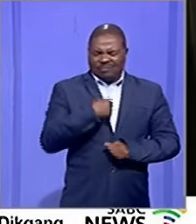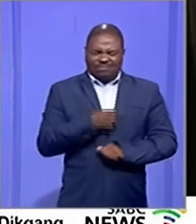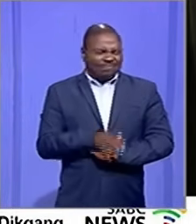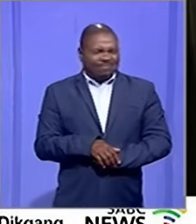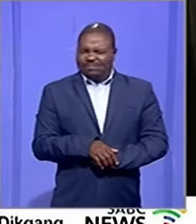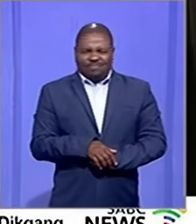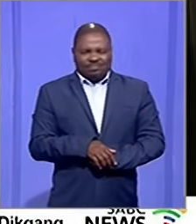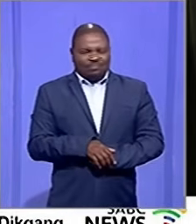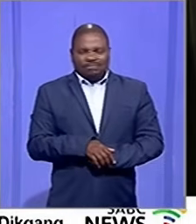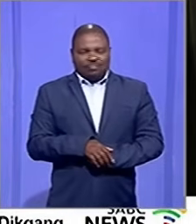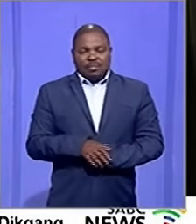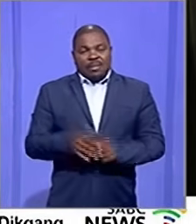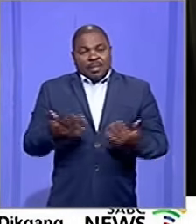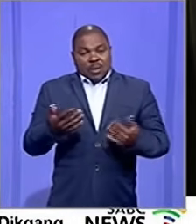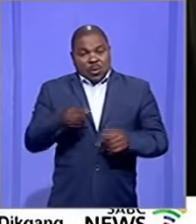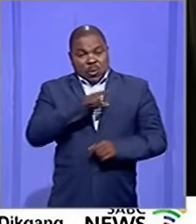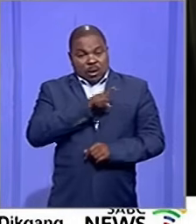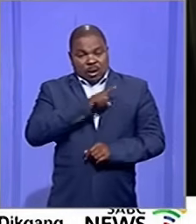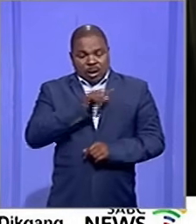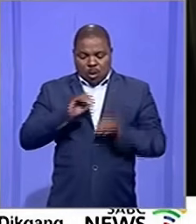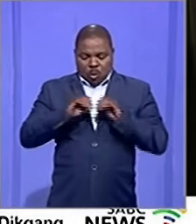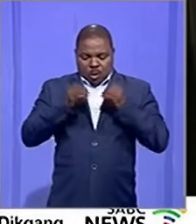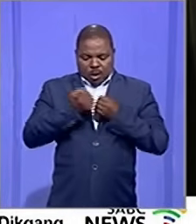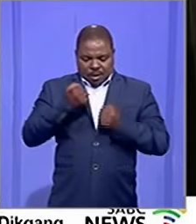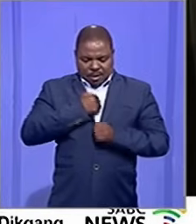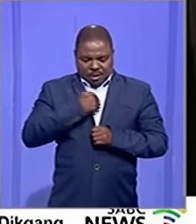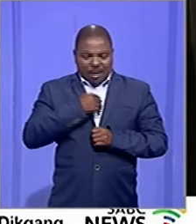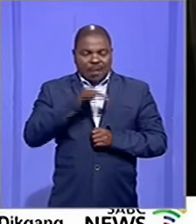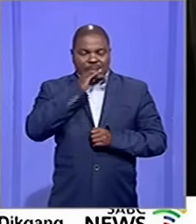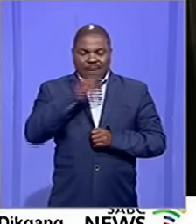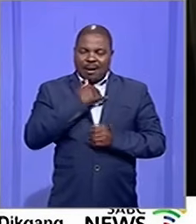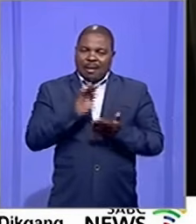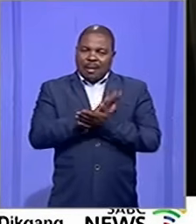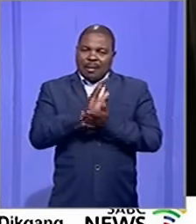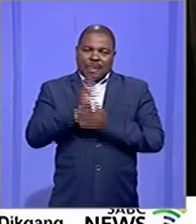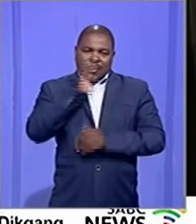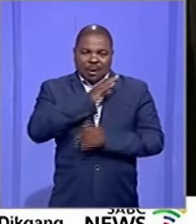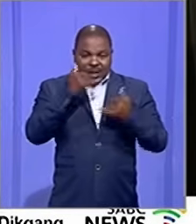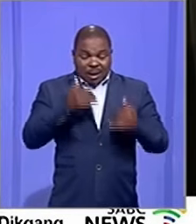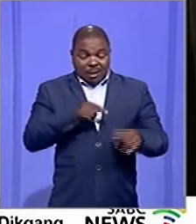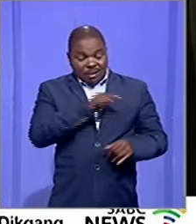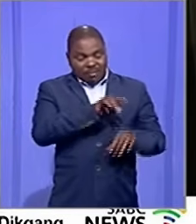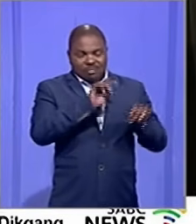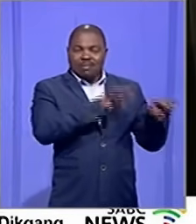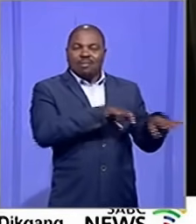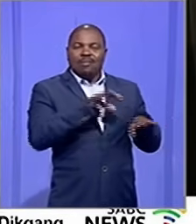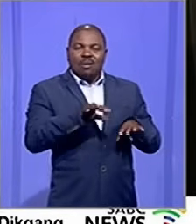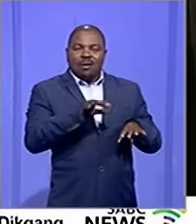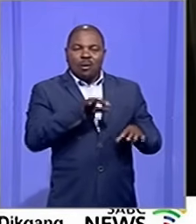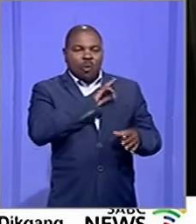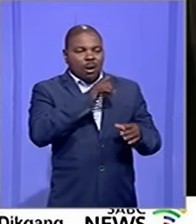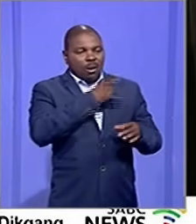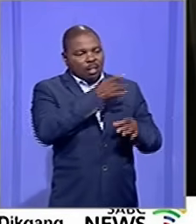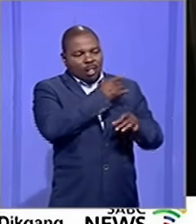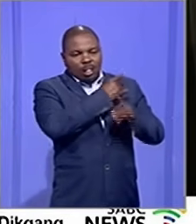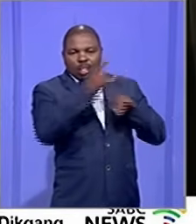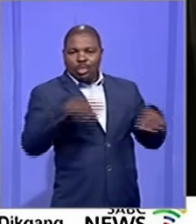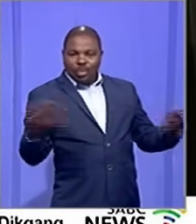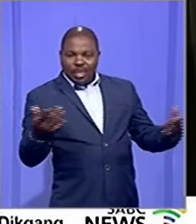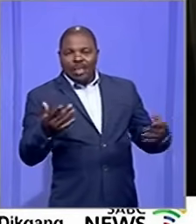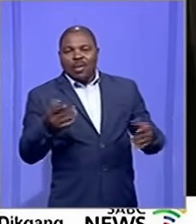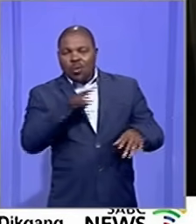ga ra itumela ka mokgwa o mokgatlo wa rona o neng re tshwere ka peng ke ka mo gompienana ba sokolang go ka bona puso ba le